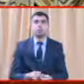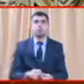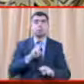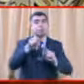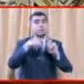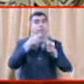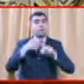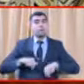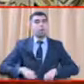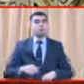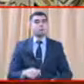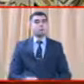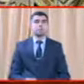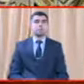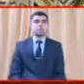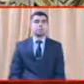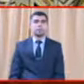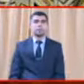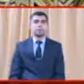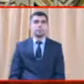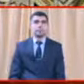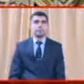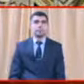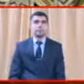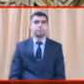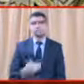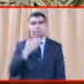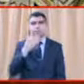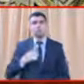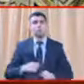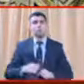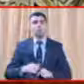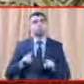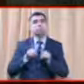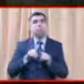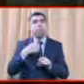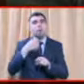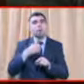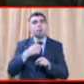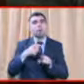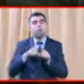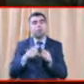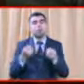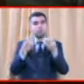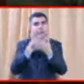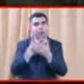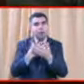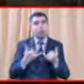الكلمه للسيد الوزير فيما تبقى من الوقت. شكرا السيد النائب المحترم. الرؤيه الحمد لله الان